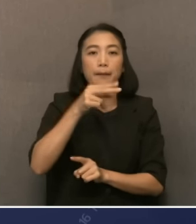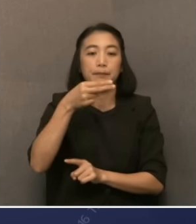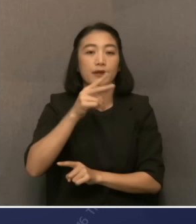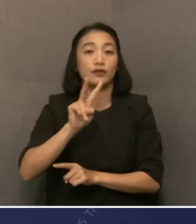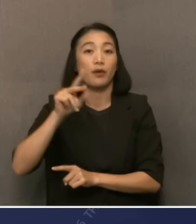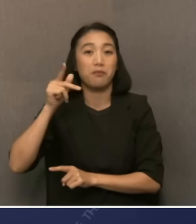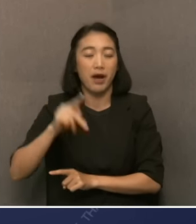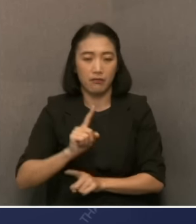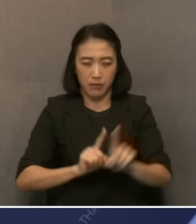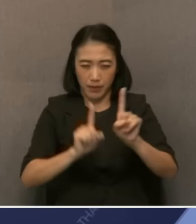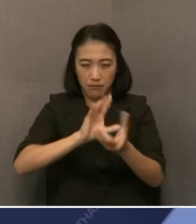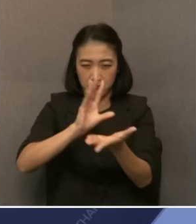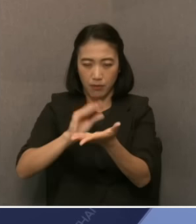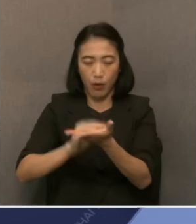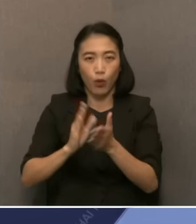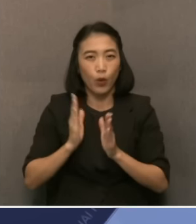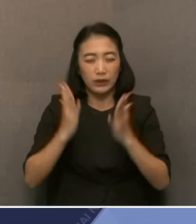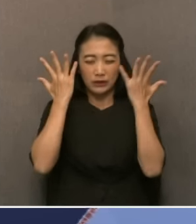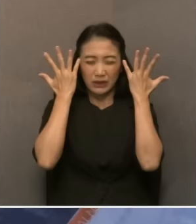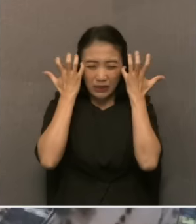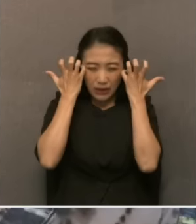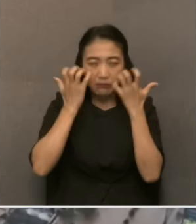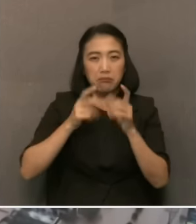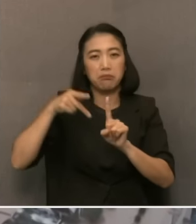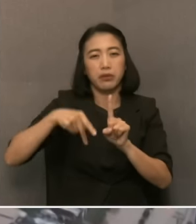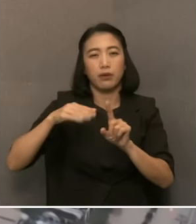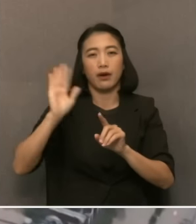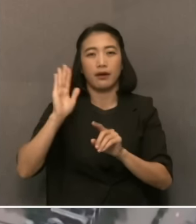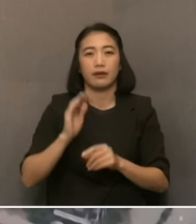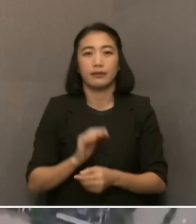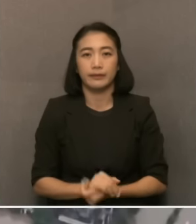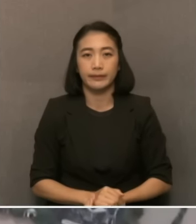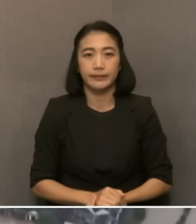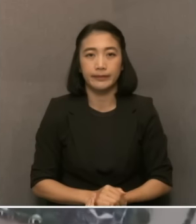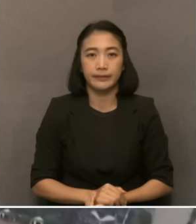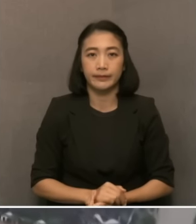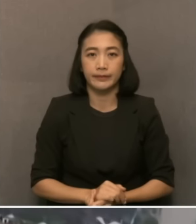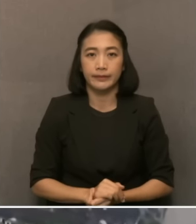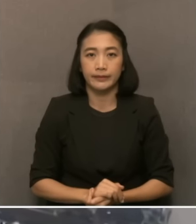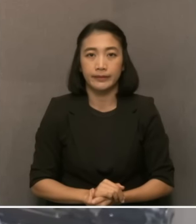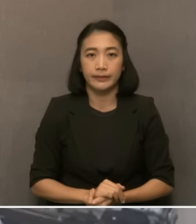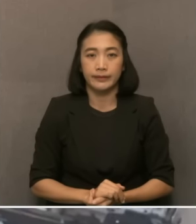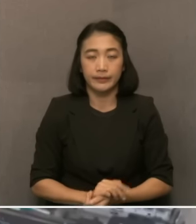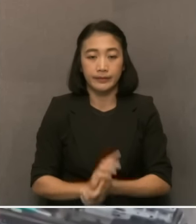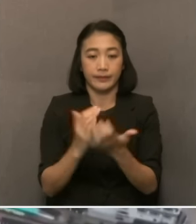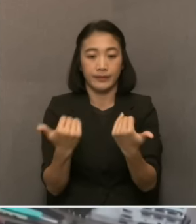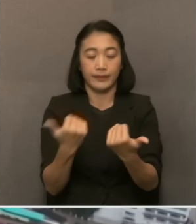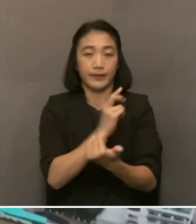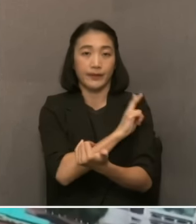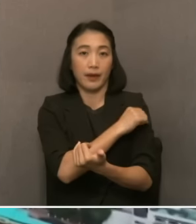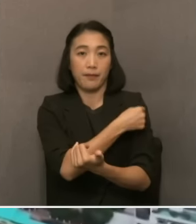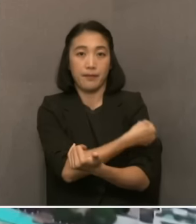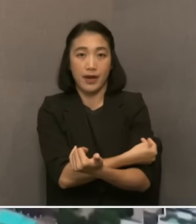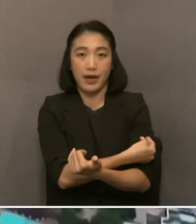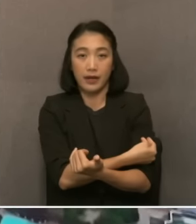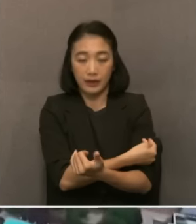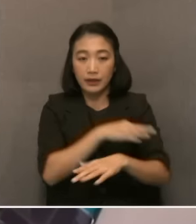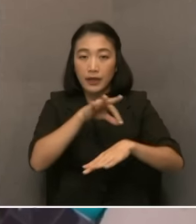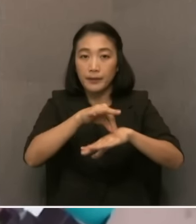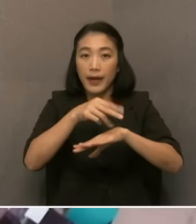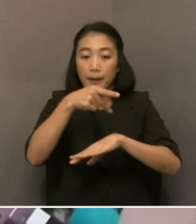ความเครียดสูงมากกว่า 1,000คนเลยค่ะนายแพทย์วีรวุฒิอิ่มสำราญรองปลัดกระทรวง